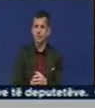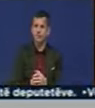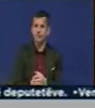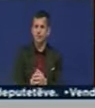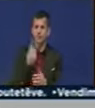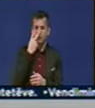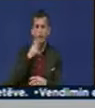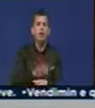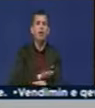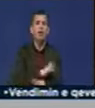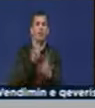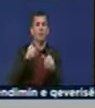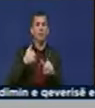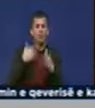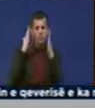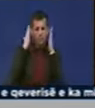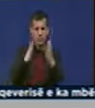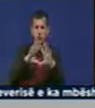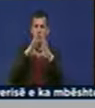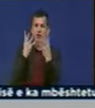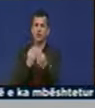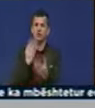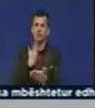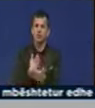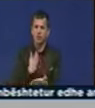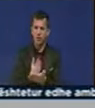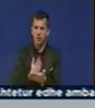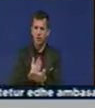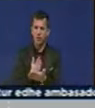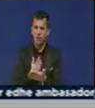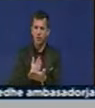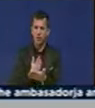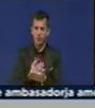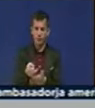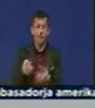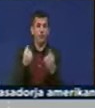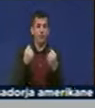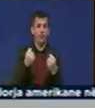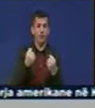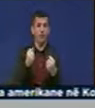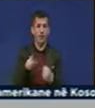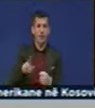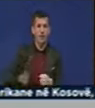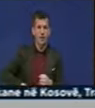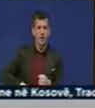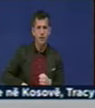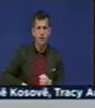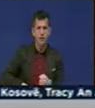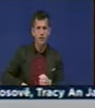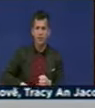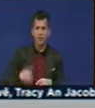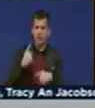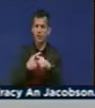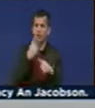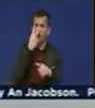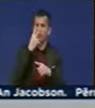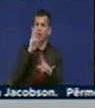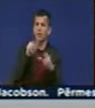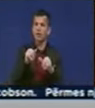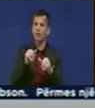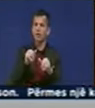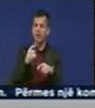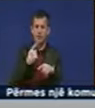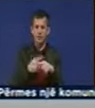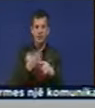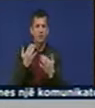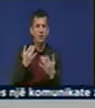motivi jon dhe unë kam besuar gjithmonë se kjo forca juaj vjen po aq sa nga cilësi që keni, por edhe nga